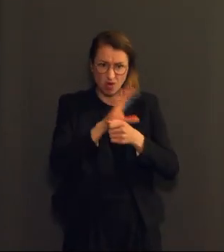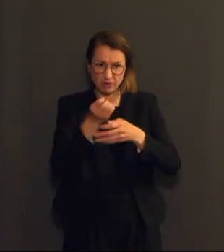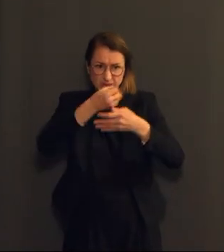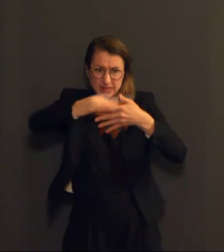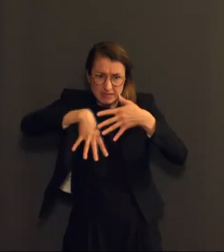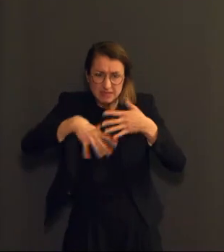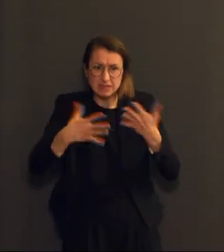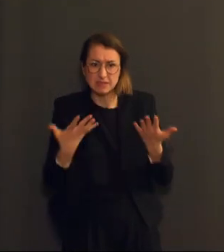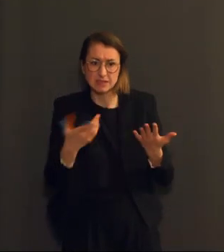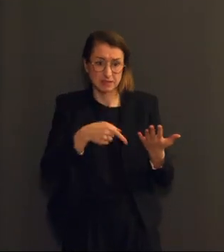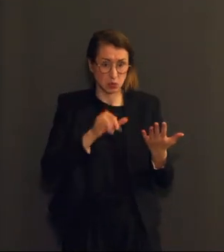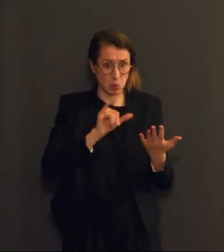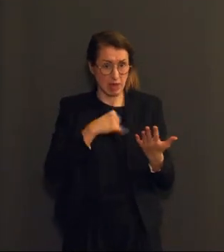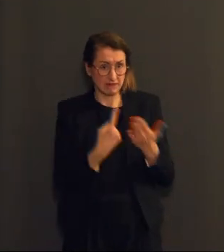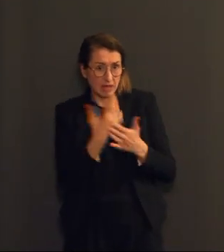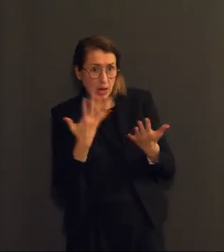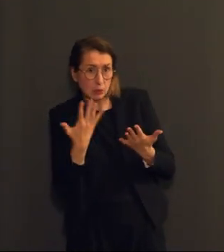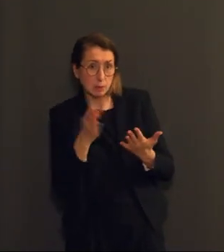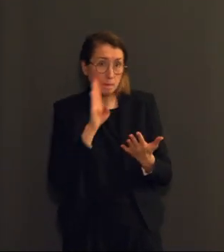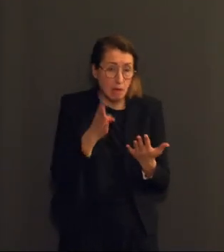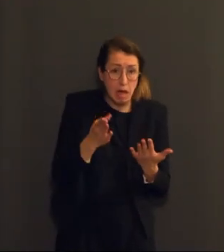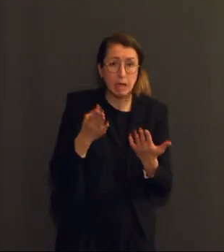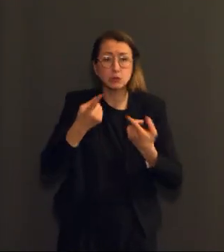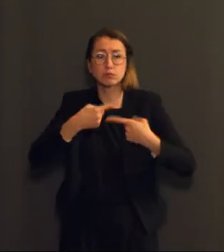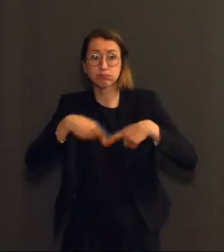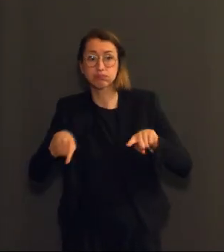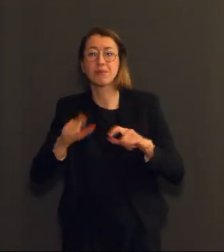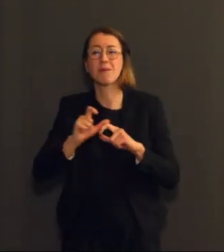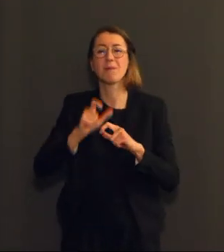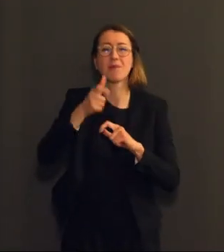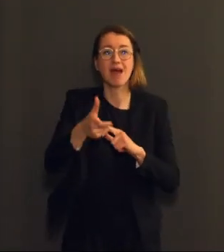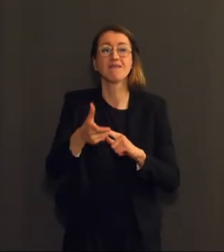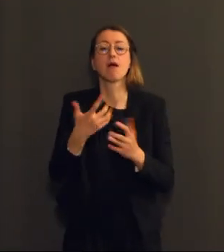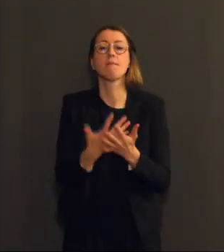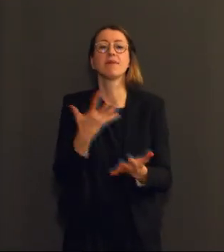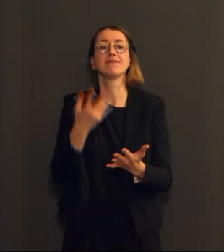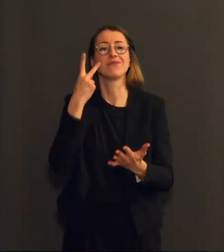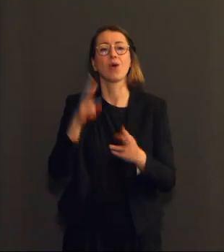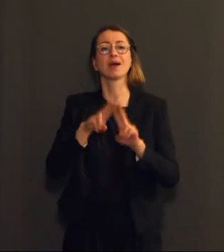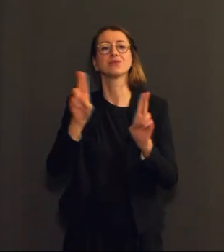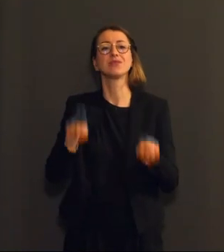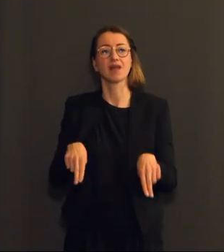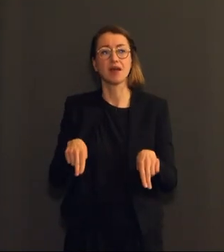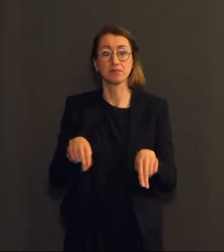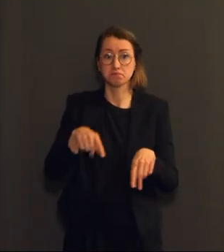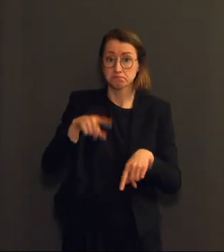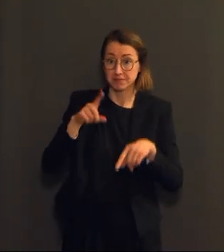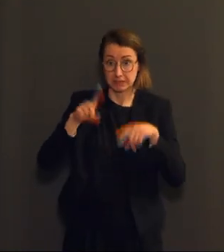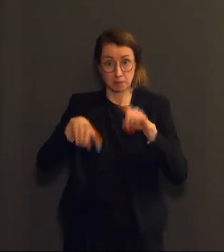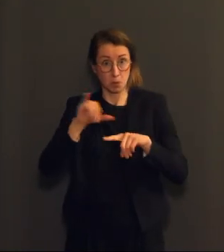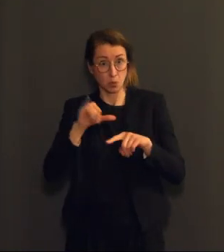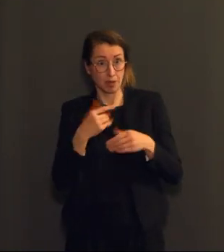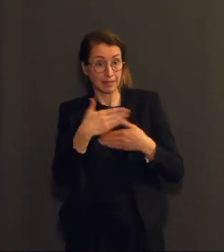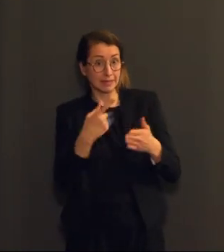à ce moment-là une quarantaine, mais plutôt un isolement hautement efficace pour éviter sa transmission dans